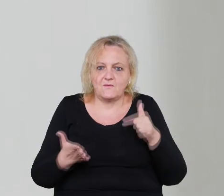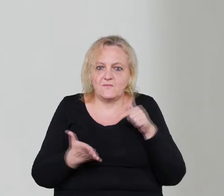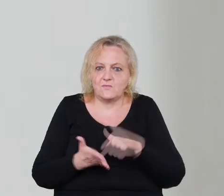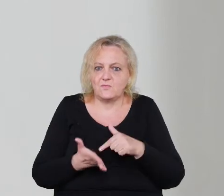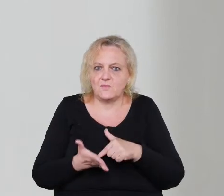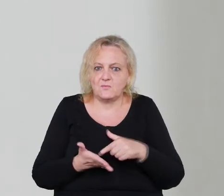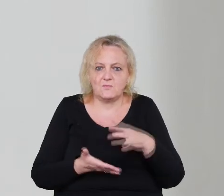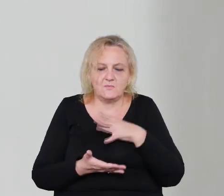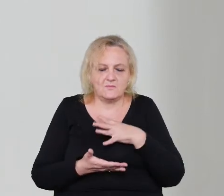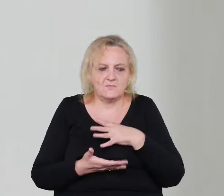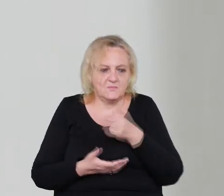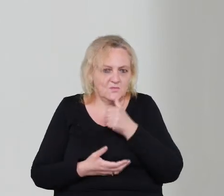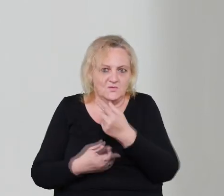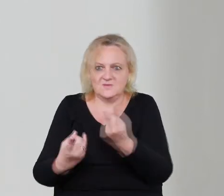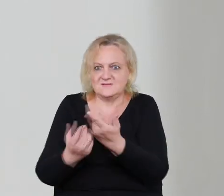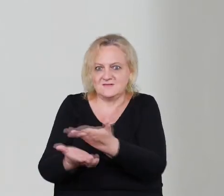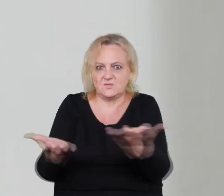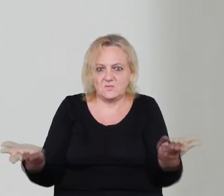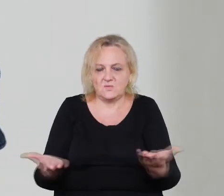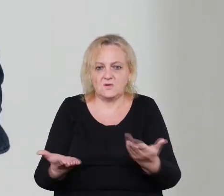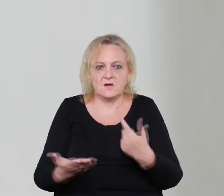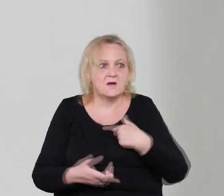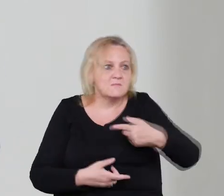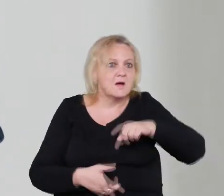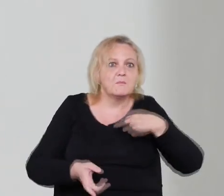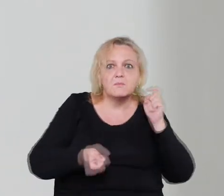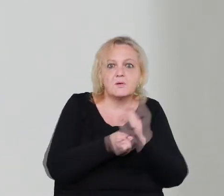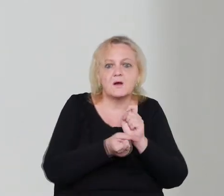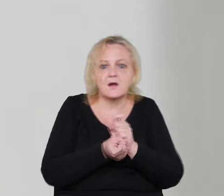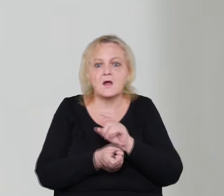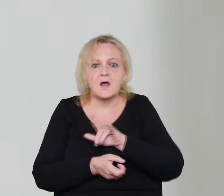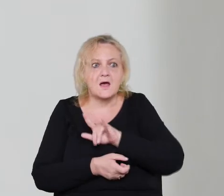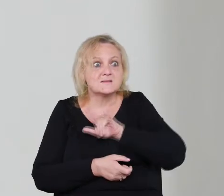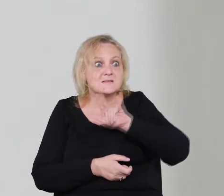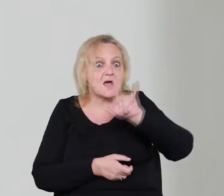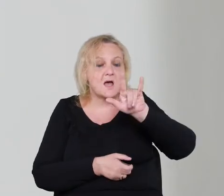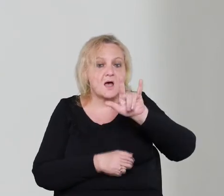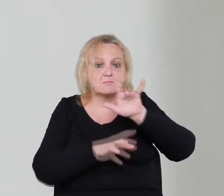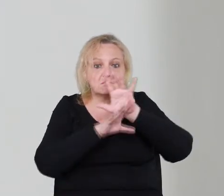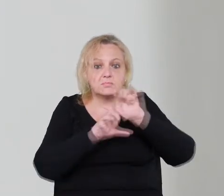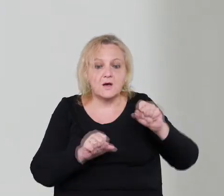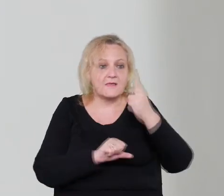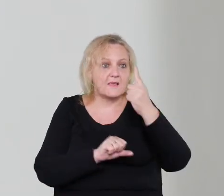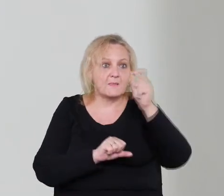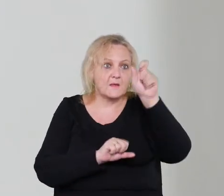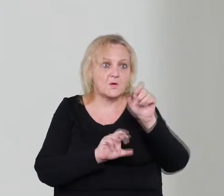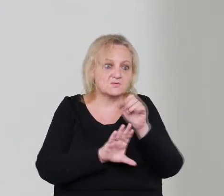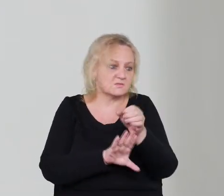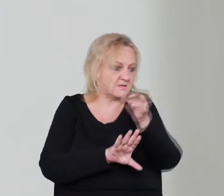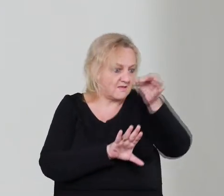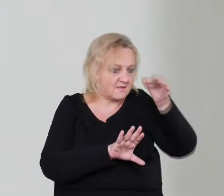była na poczęcie postawić w takiej sytuacji że że się protestuje że gdzieś jak zdejmują samolot żeby wyjąć jedną osobę